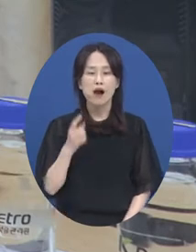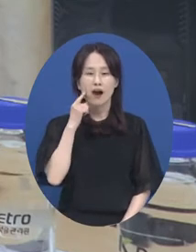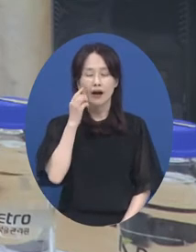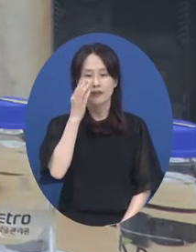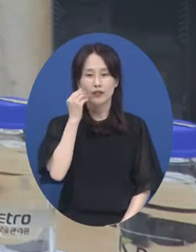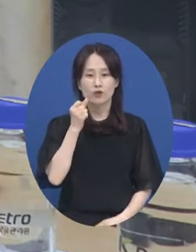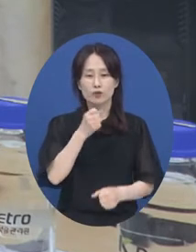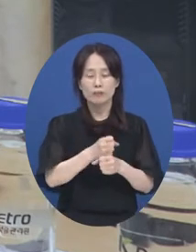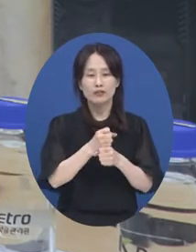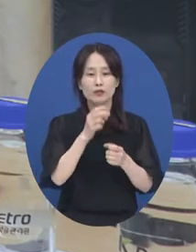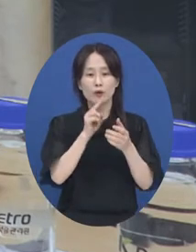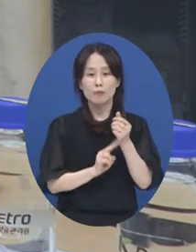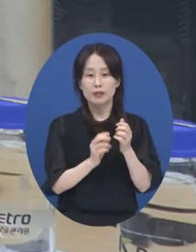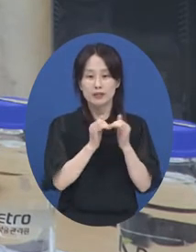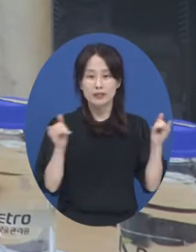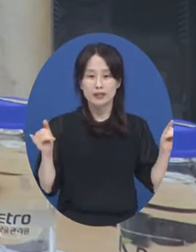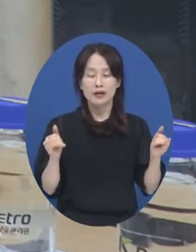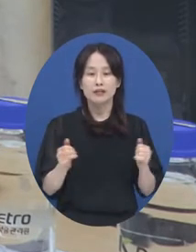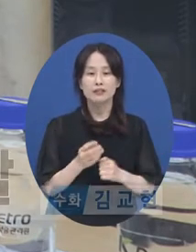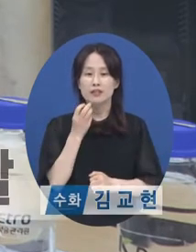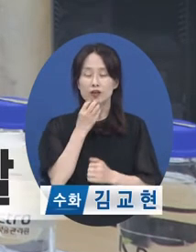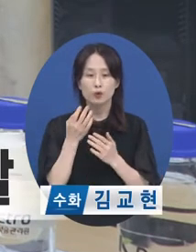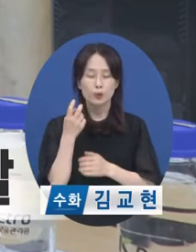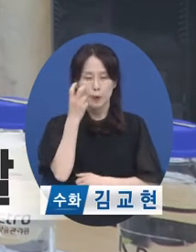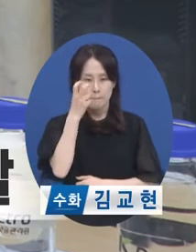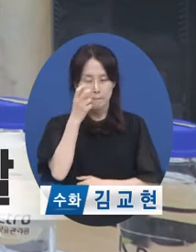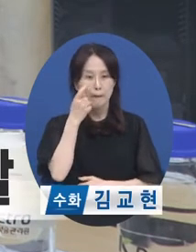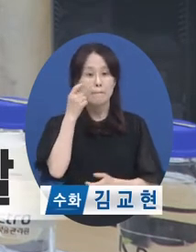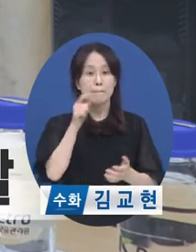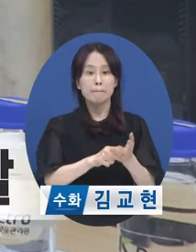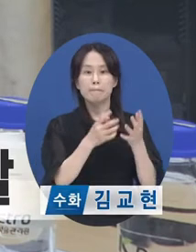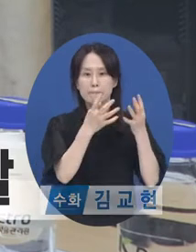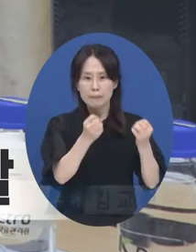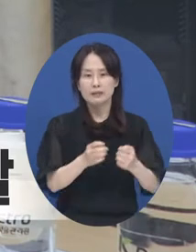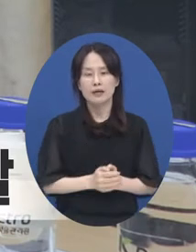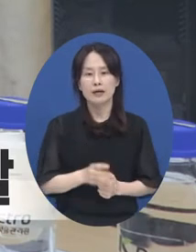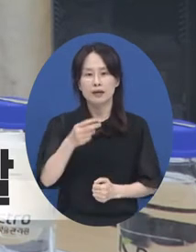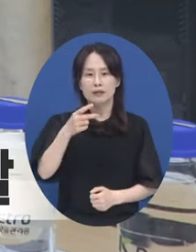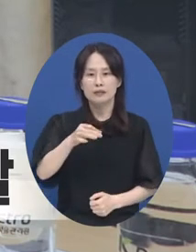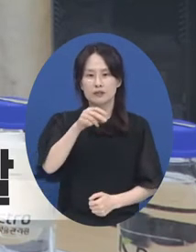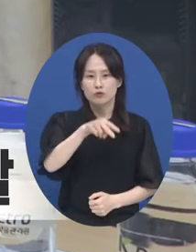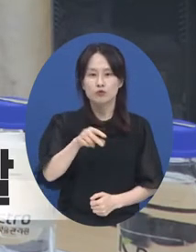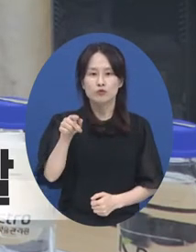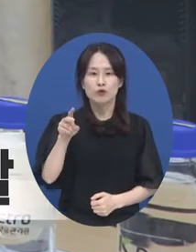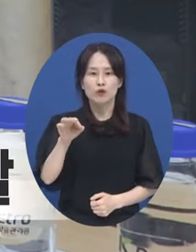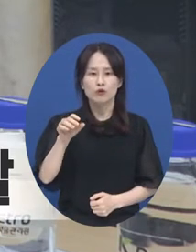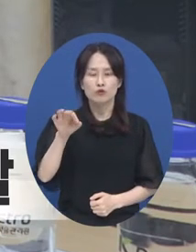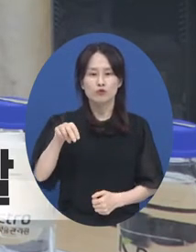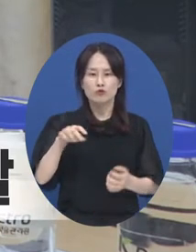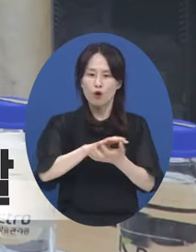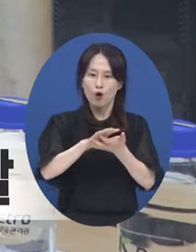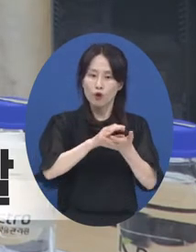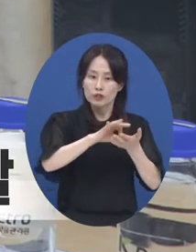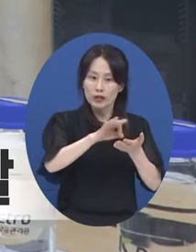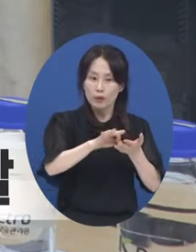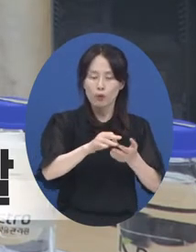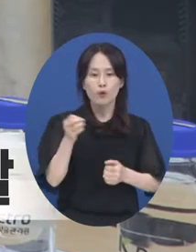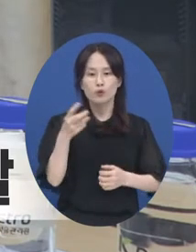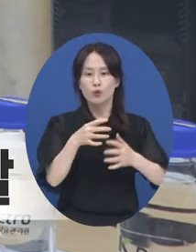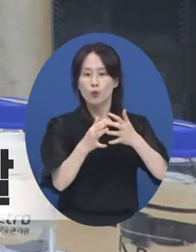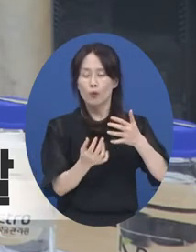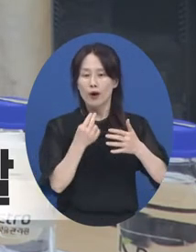가짜 석유를 만들어 판 업자들이 경기도 수사에 무더기로 걸려 들었읍니다 등 요와 경유를 섞어 쓰거나 무자료 거래로